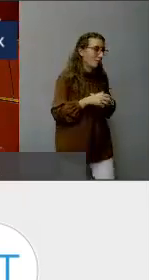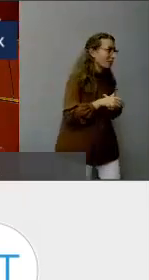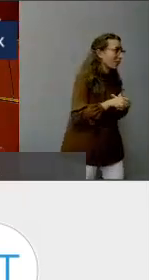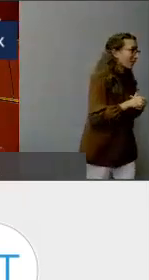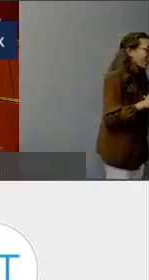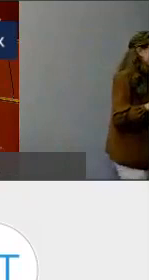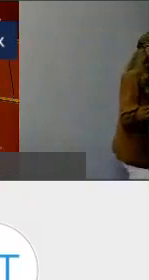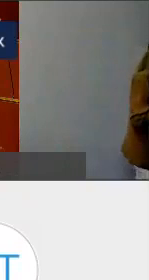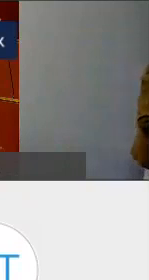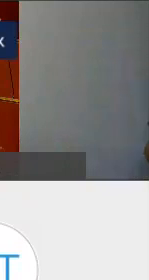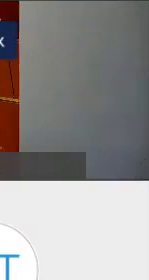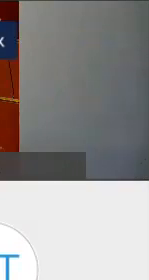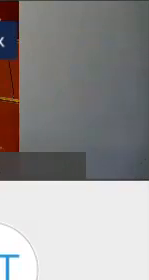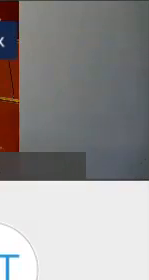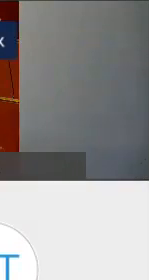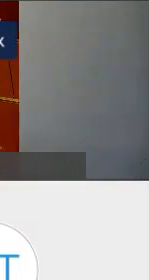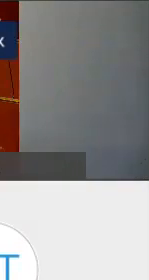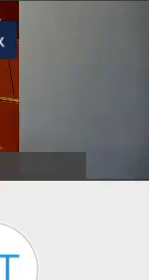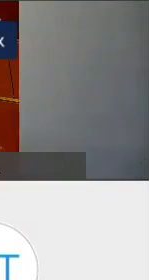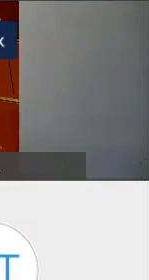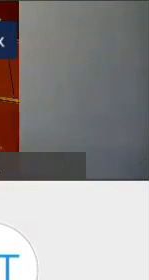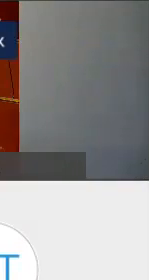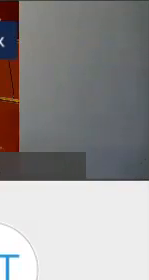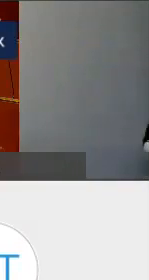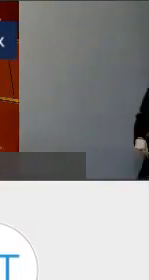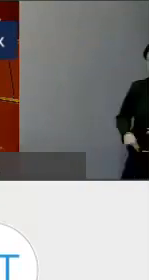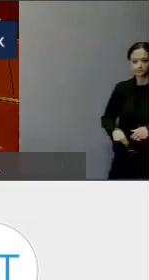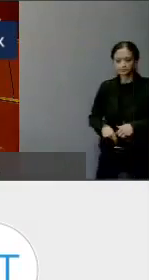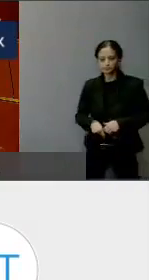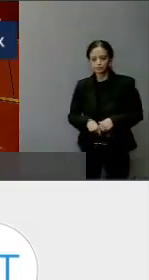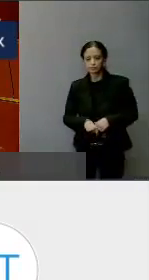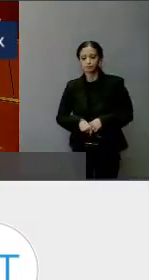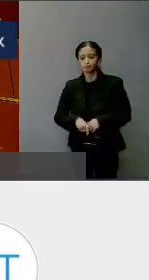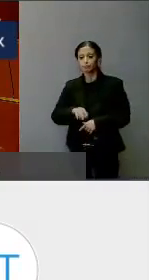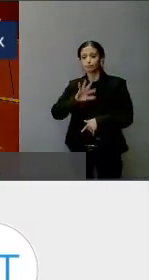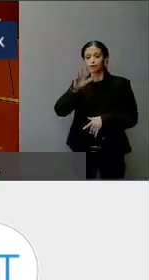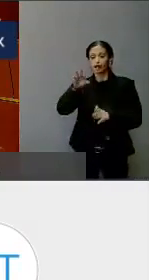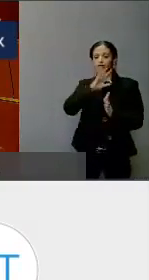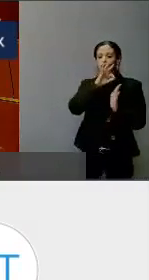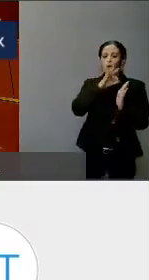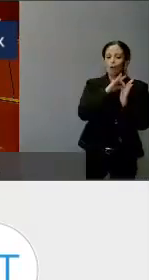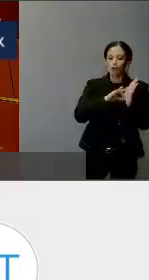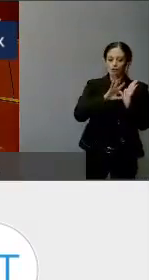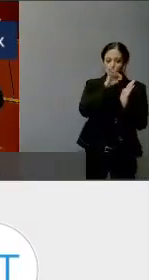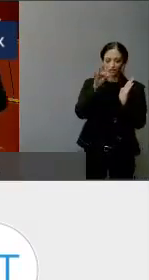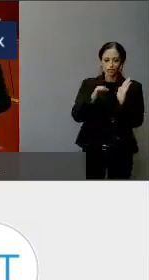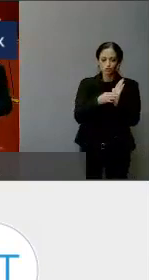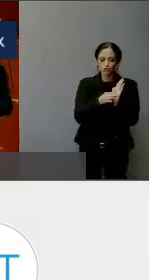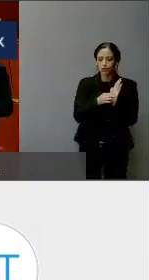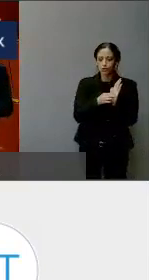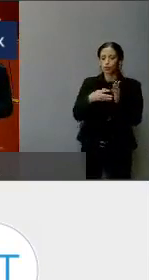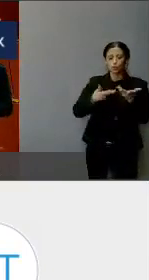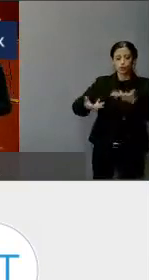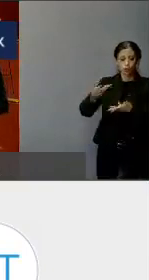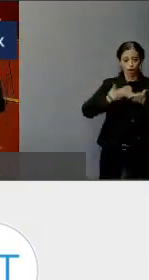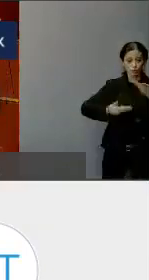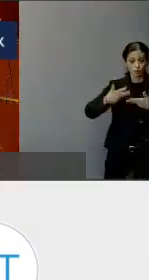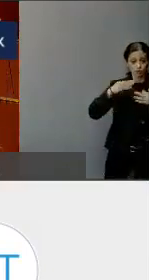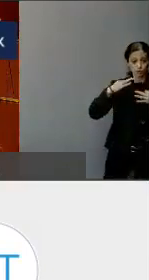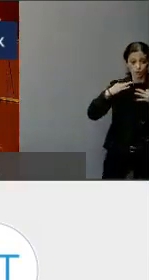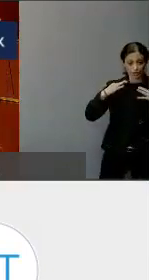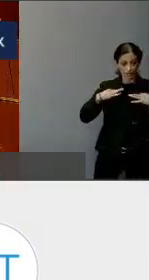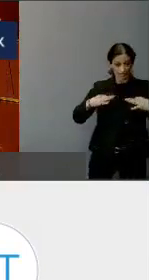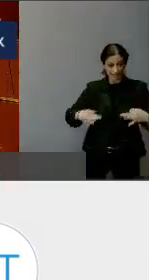un altro ordine del giorno è quello della collaborazione con gli istituti agrari ecco ma perché allora se davvero c'è un tema di